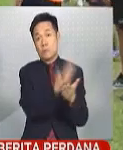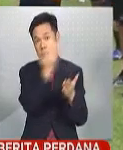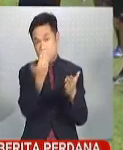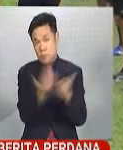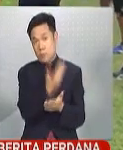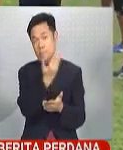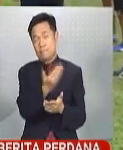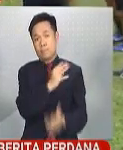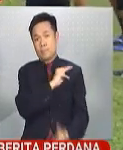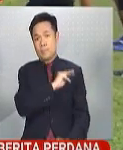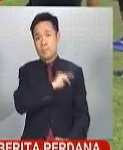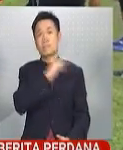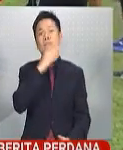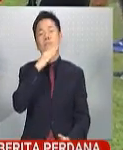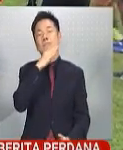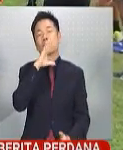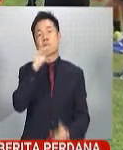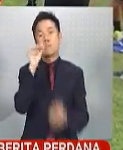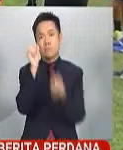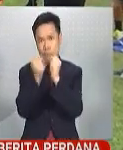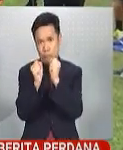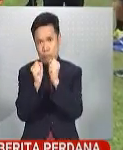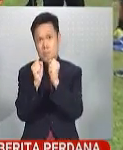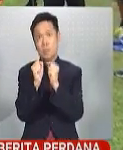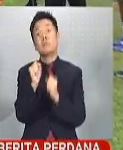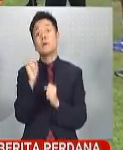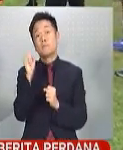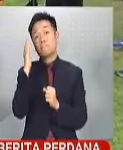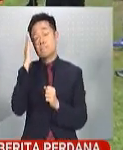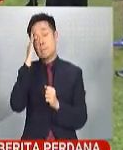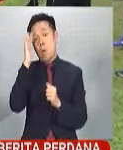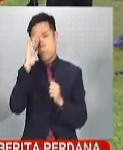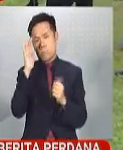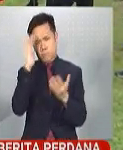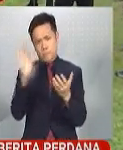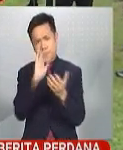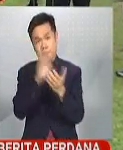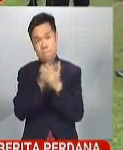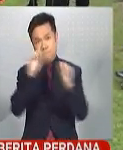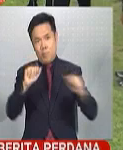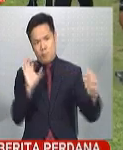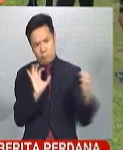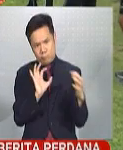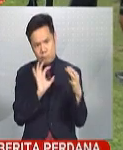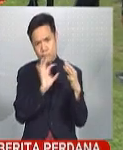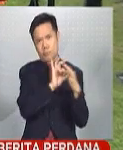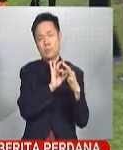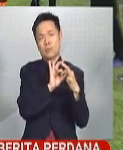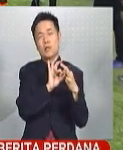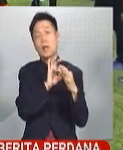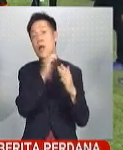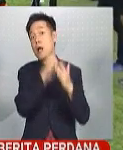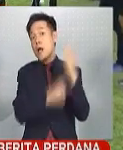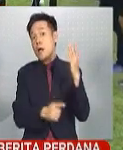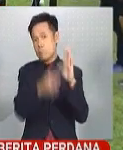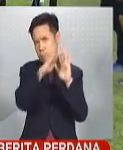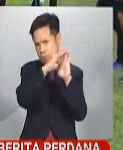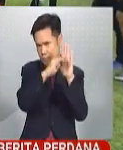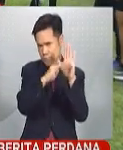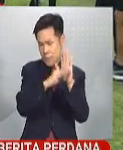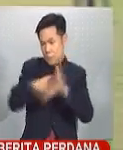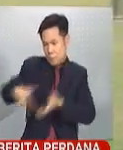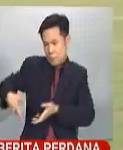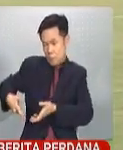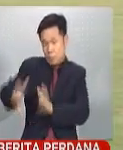dan Sukan baru. Beliau juga yakin dapat menjalinkan hubungan kerja yang lebih erat bersama kementerian untuk meneruskan agenda pembangunan sukan rugby di